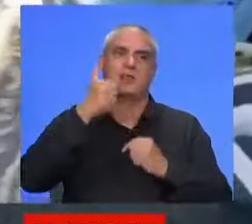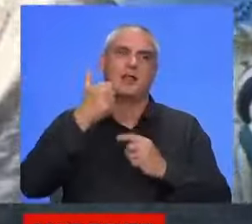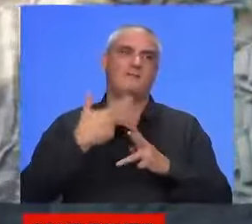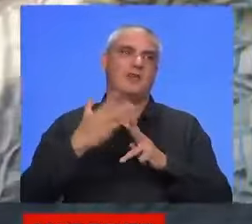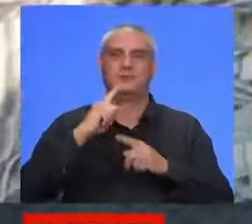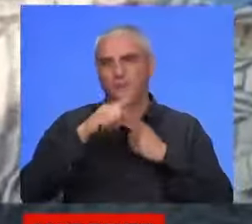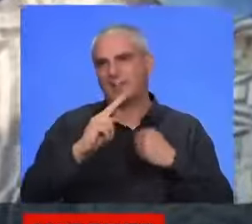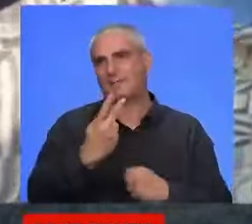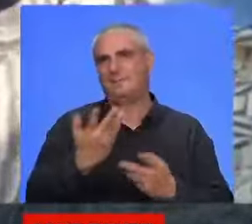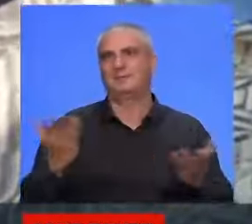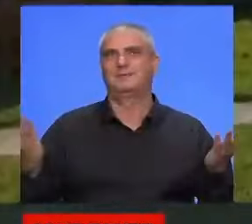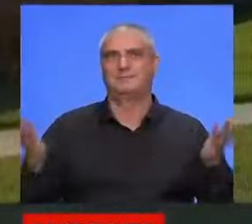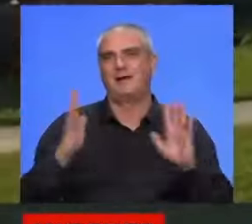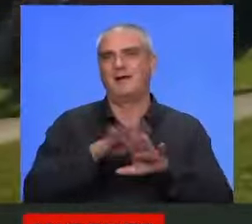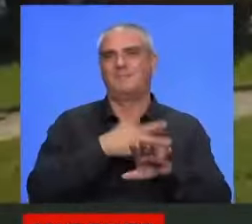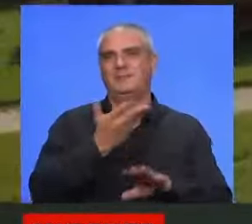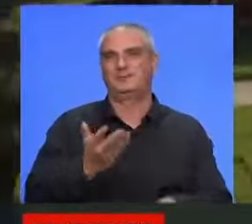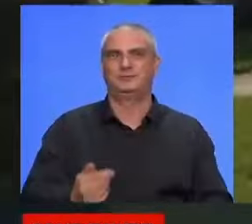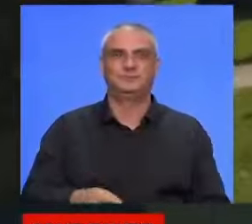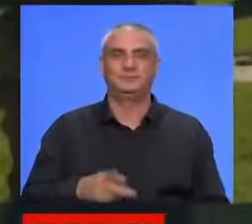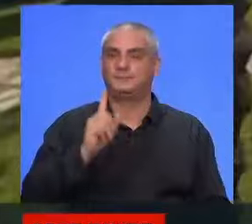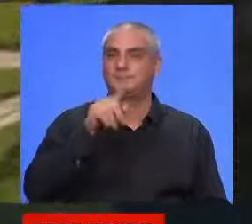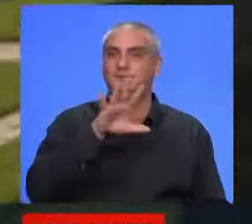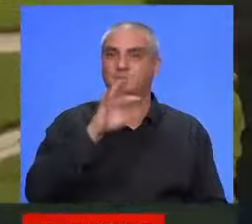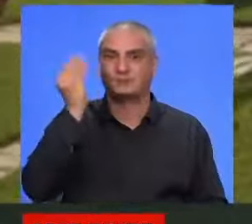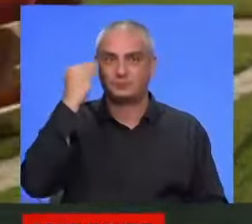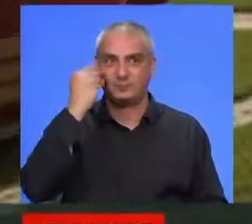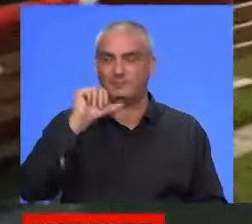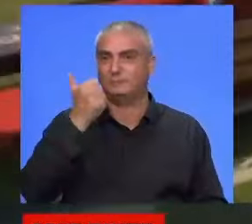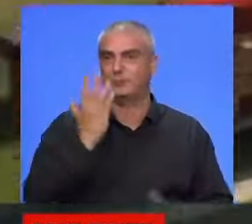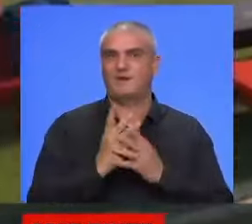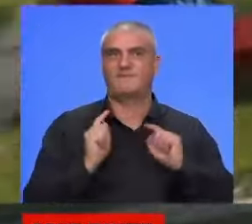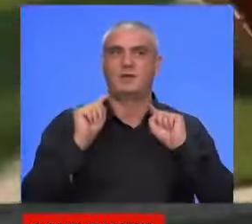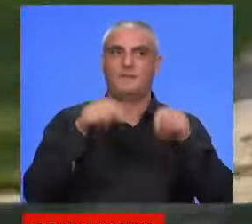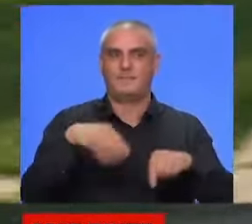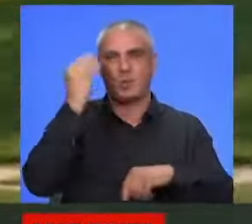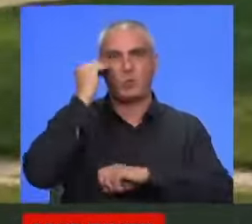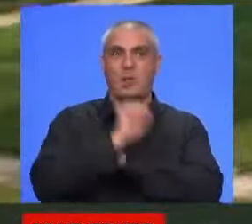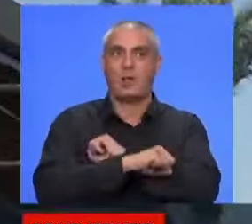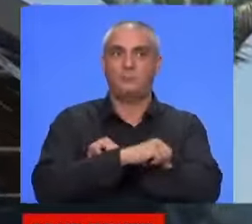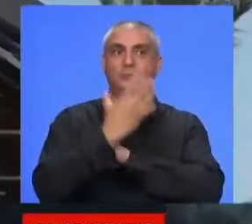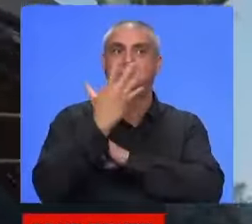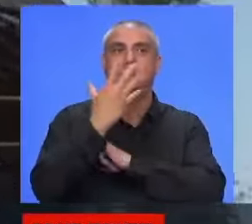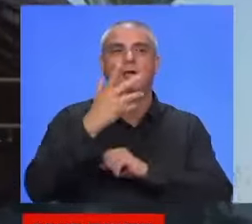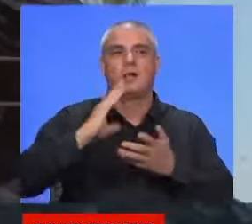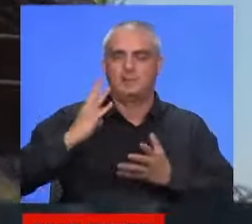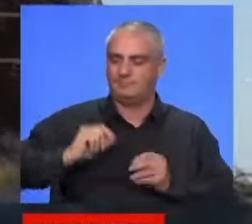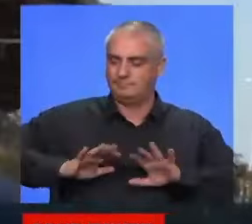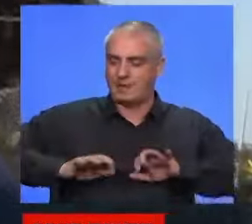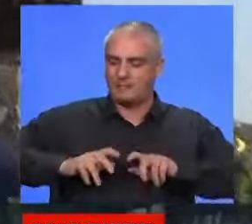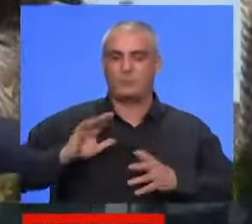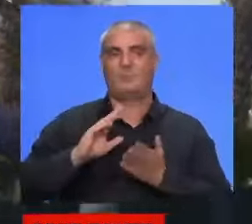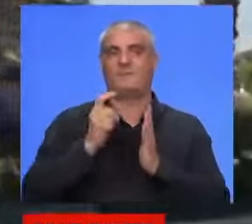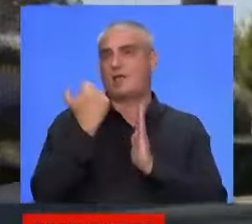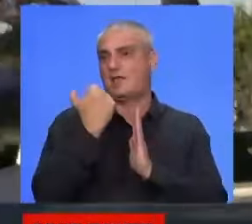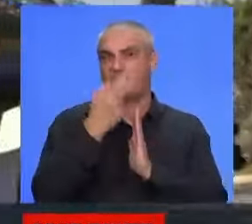רק שנה ב', כאילו ככה זה מרגיש. כ-1,500 תלמידים ראשונים כבר הגיעו היום לקמפוס, חמושים בלפטופים, מחברות ועטים. יש